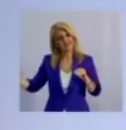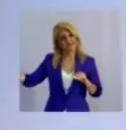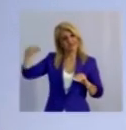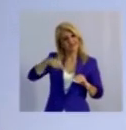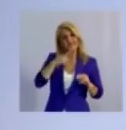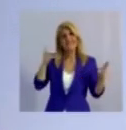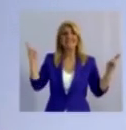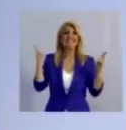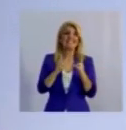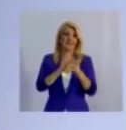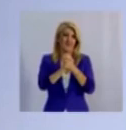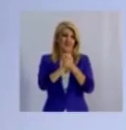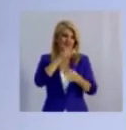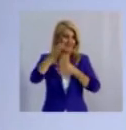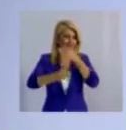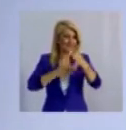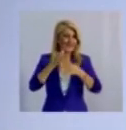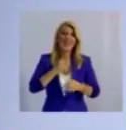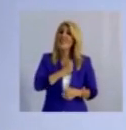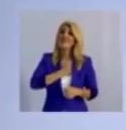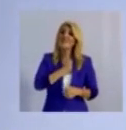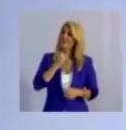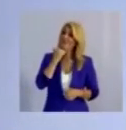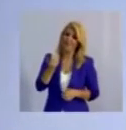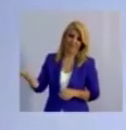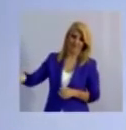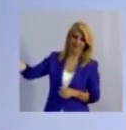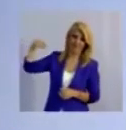σχολείου για τον τομέα της επαγγελματικής εκπαίδευσης και κατάρτισης.